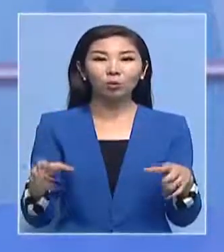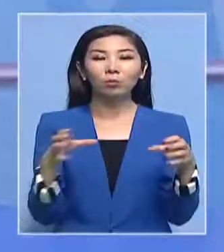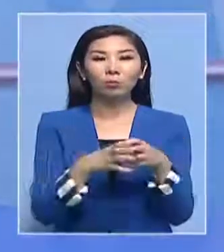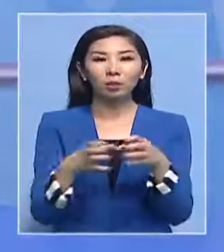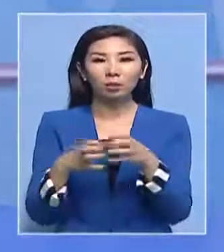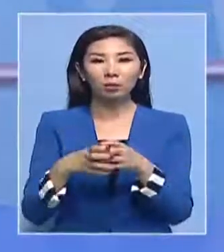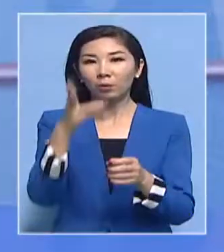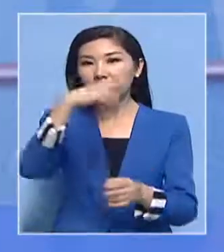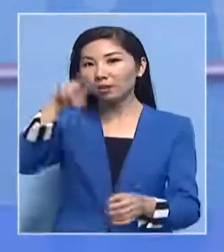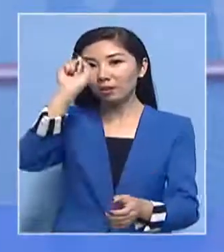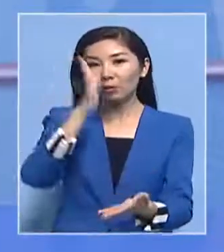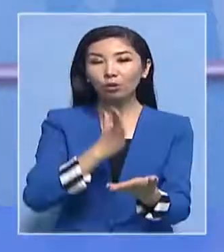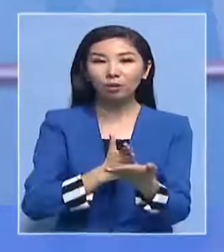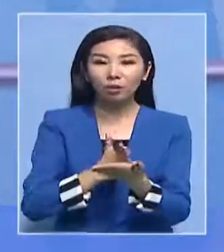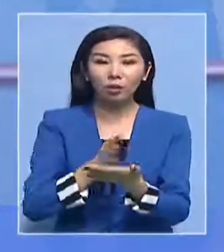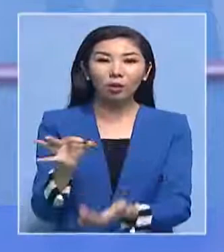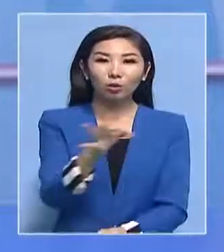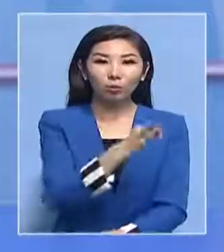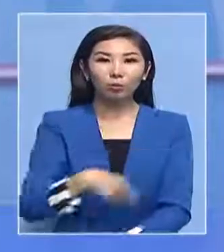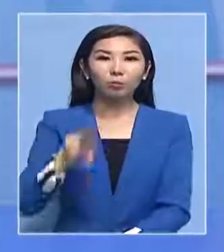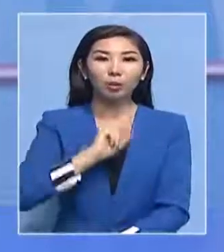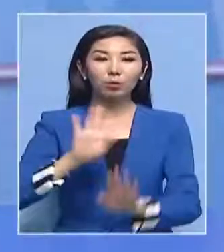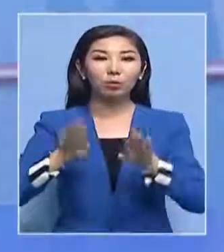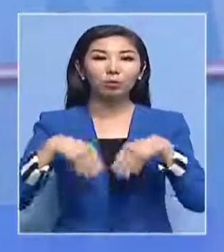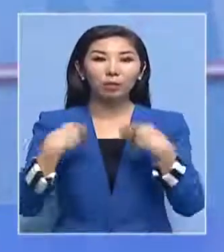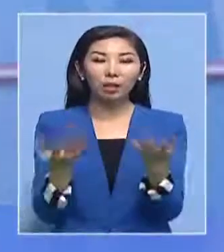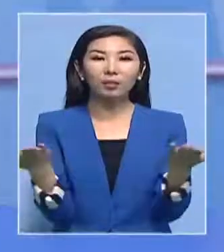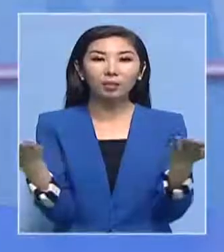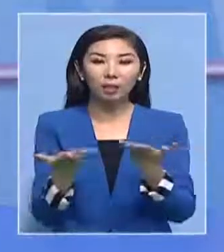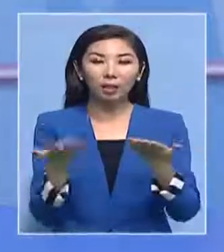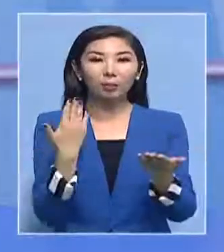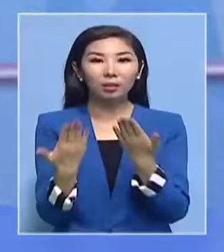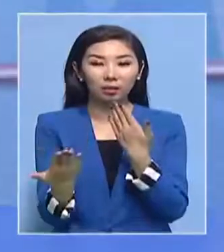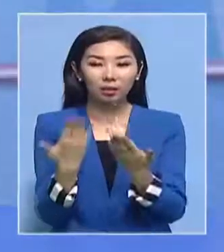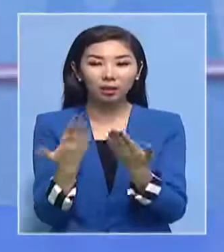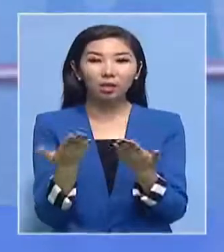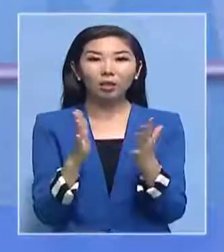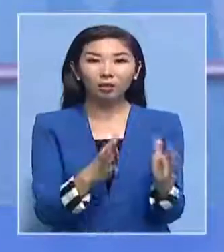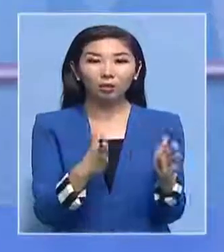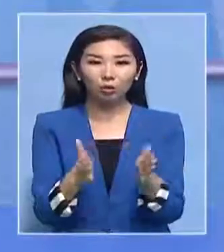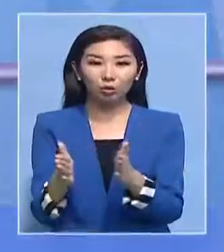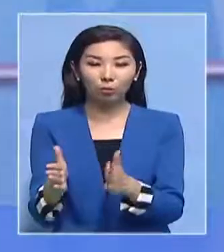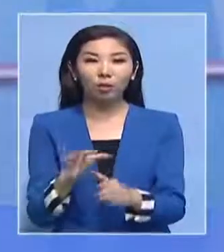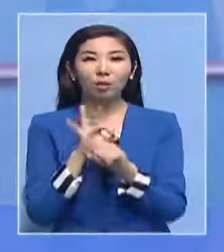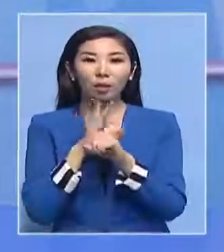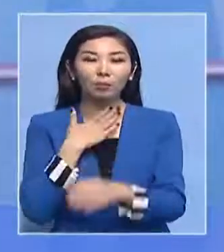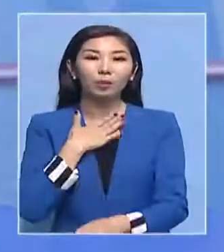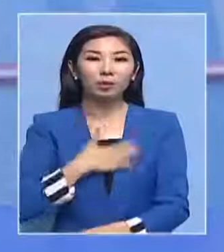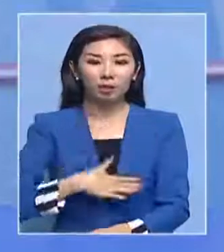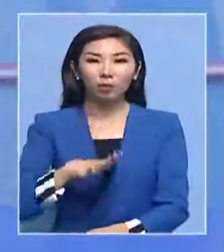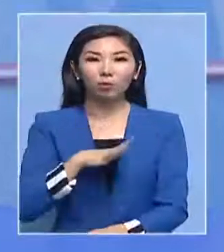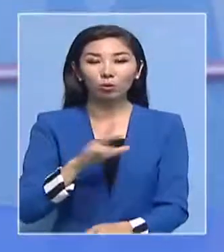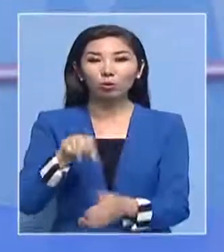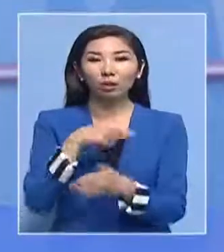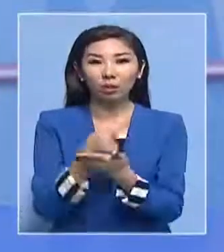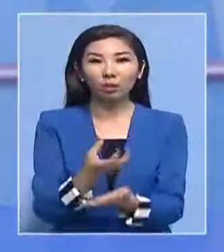ұйымдармен, мемлекеттік органдармен, жұмыс берушілермен қандай қарым-қатынасты қай жүйемен қалыптастырады? Сондай